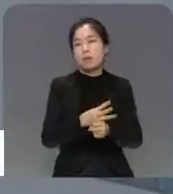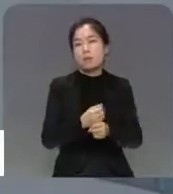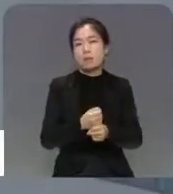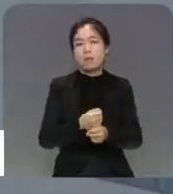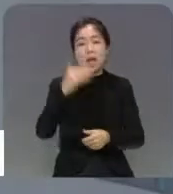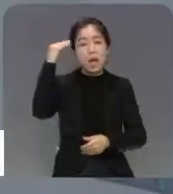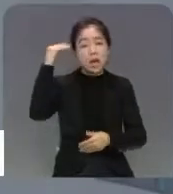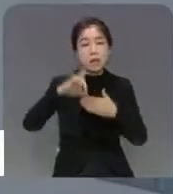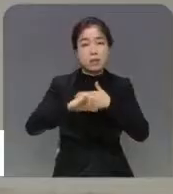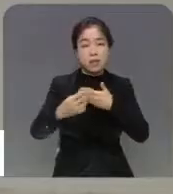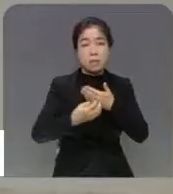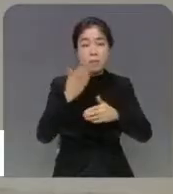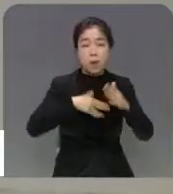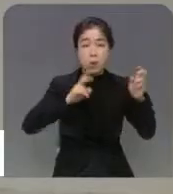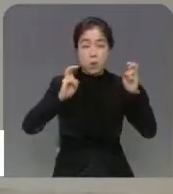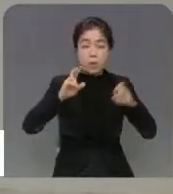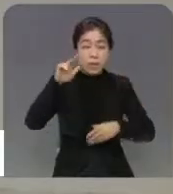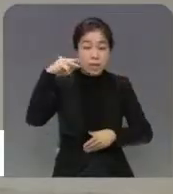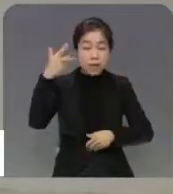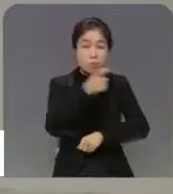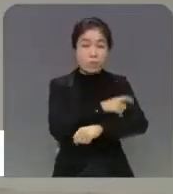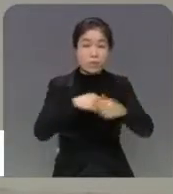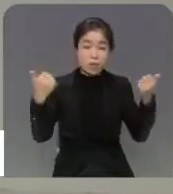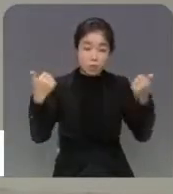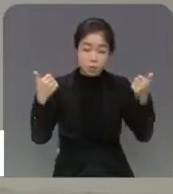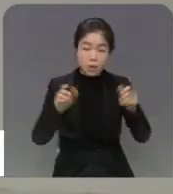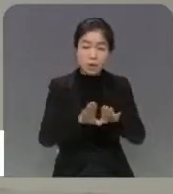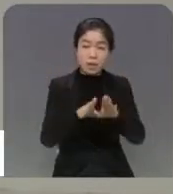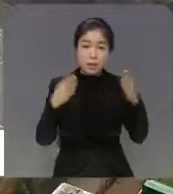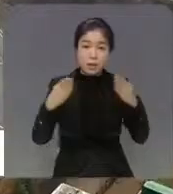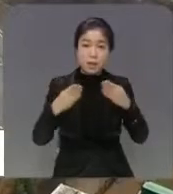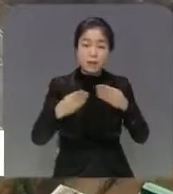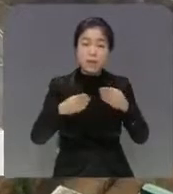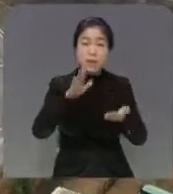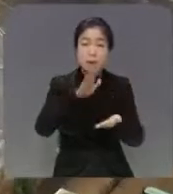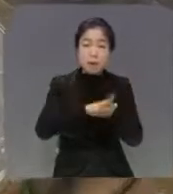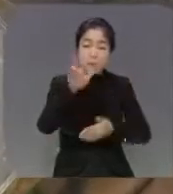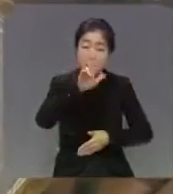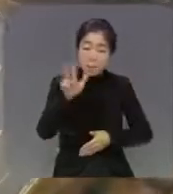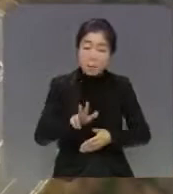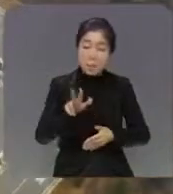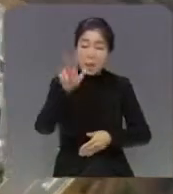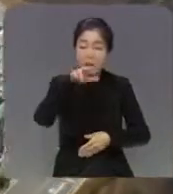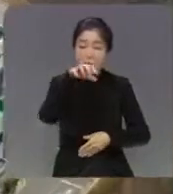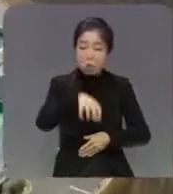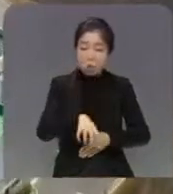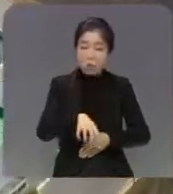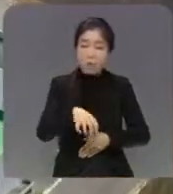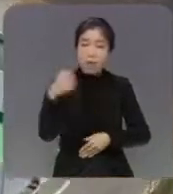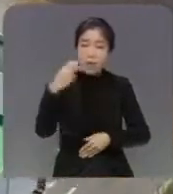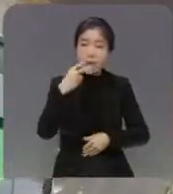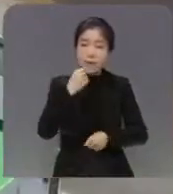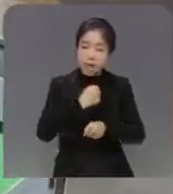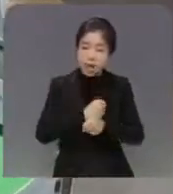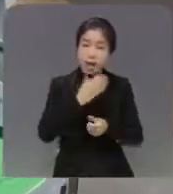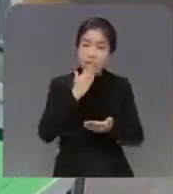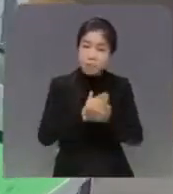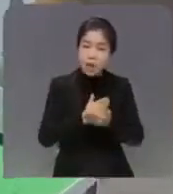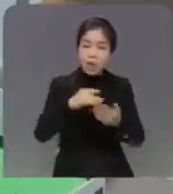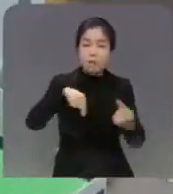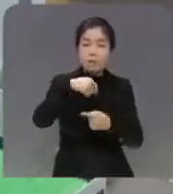한국지역 난방공사는 다음 주에 이사회를 열고 열병합발전소 재가동 여부를 결정할 예정이라고